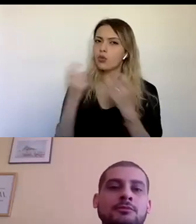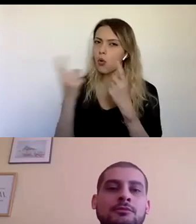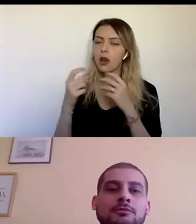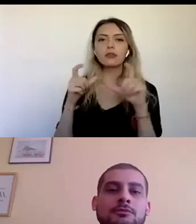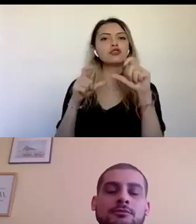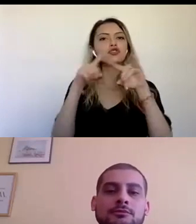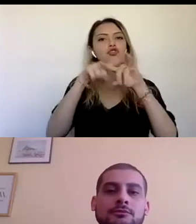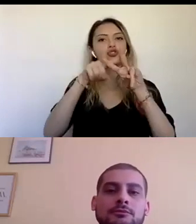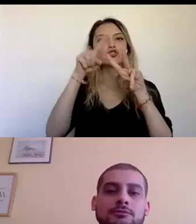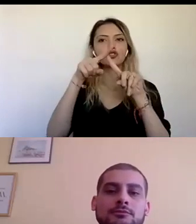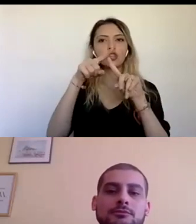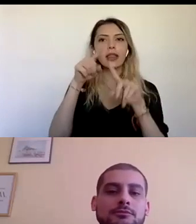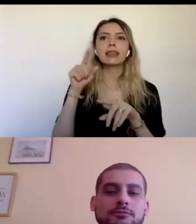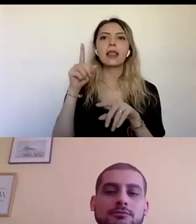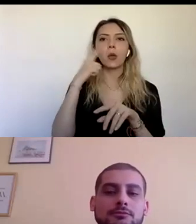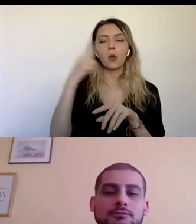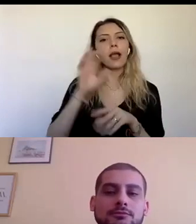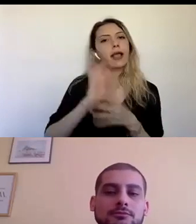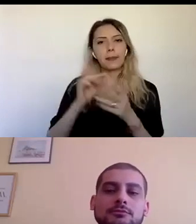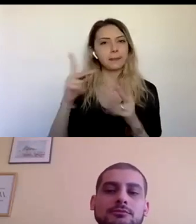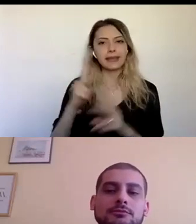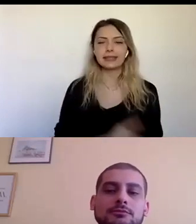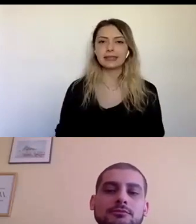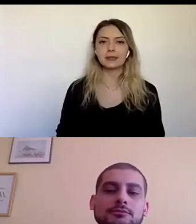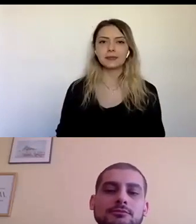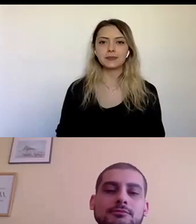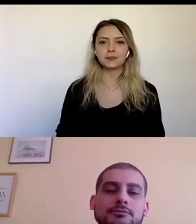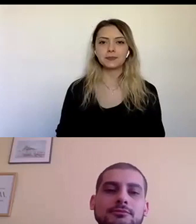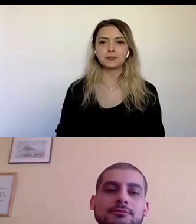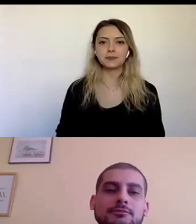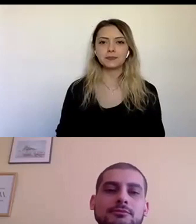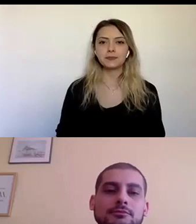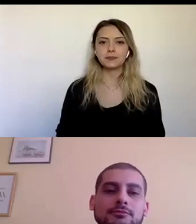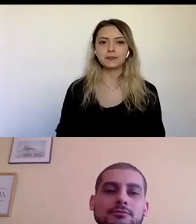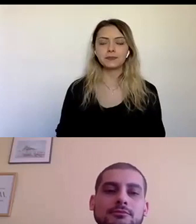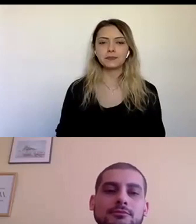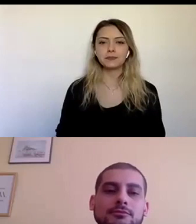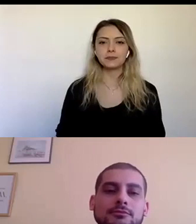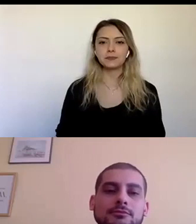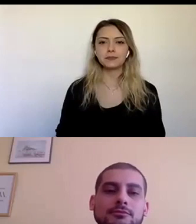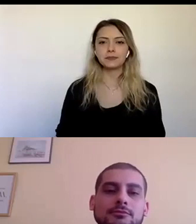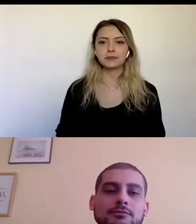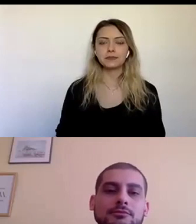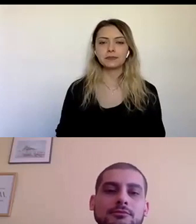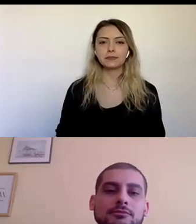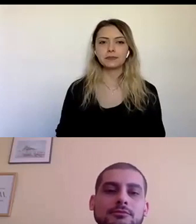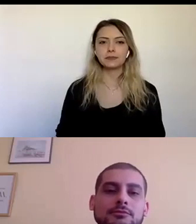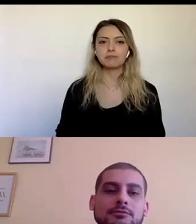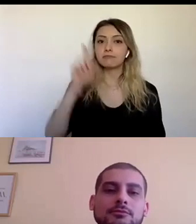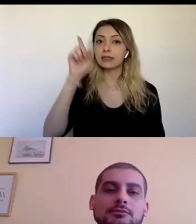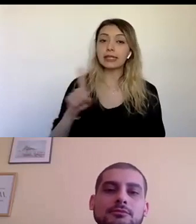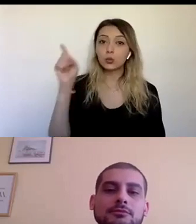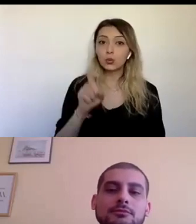sorularınızı. Bir miktar daha süremiz var. Evet, Kenan sana ilk soru şöyle.